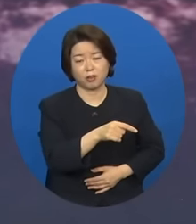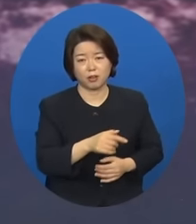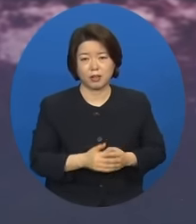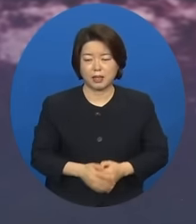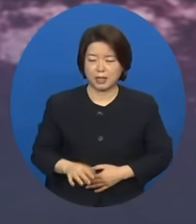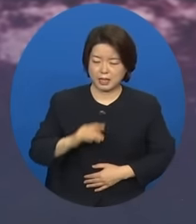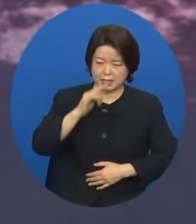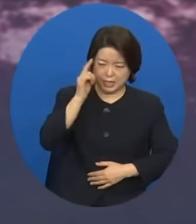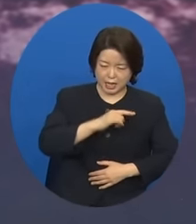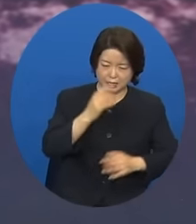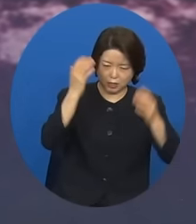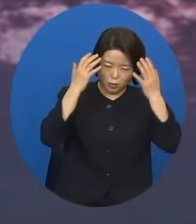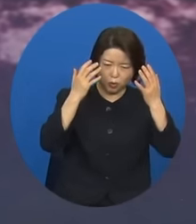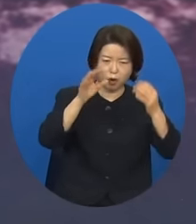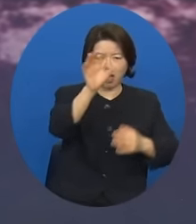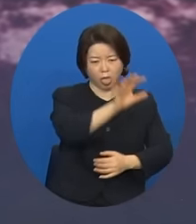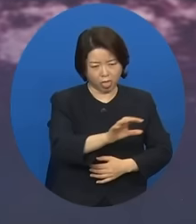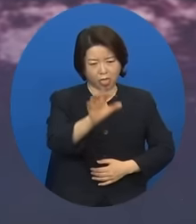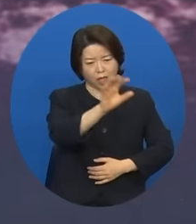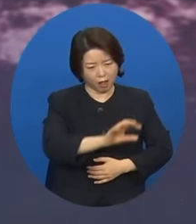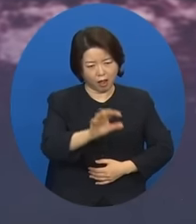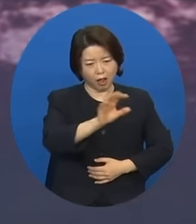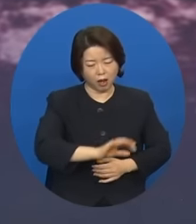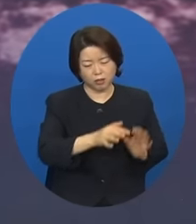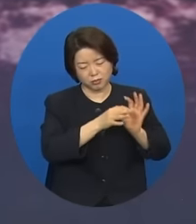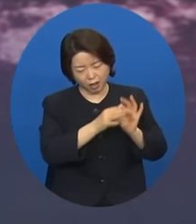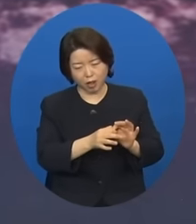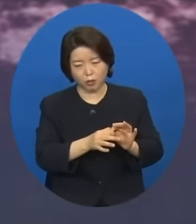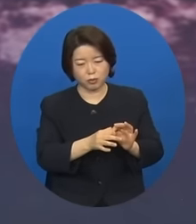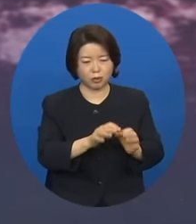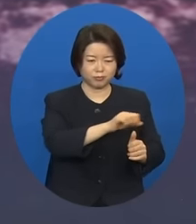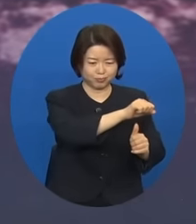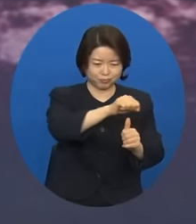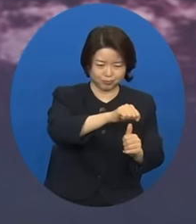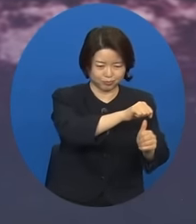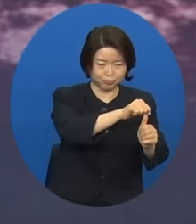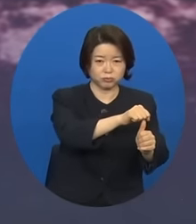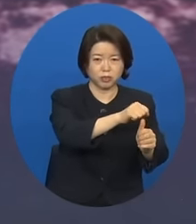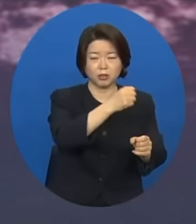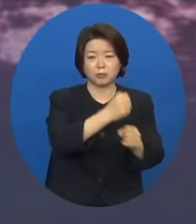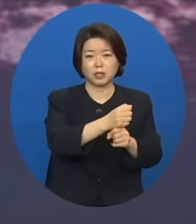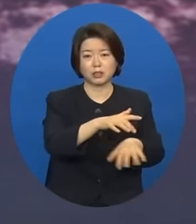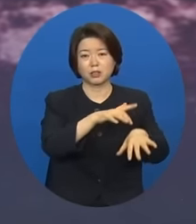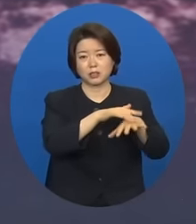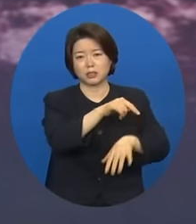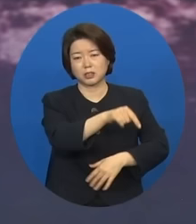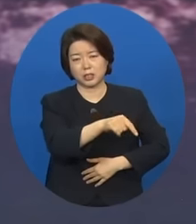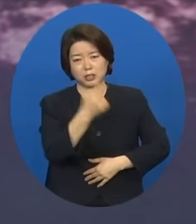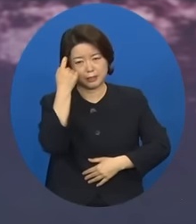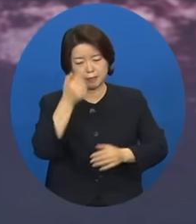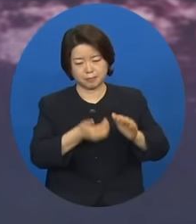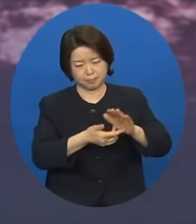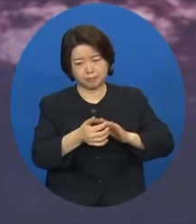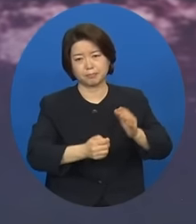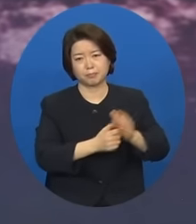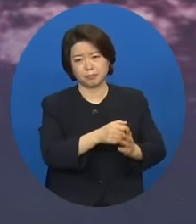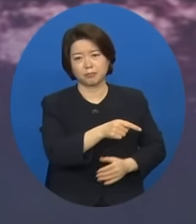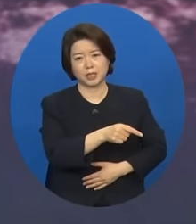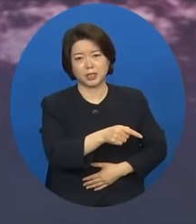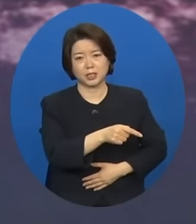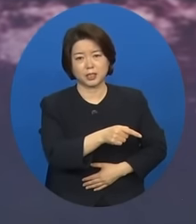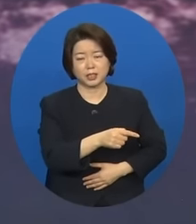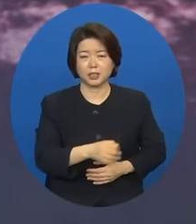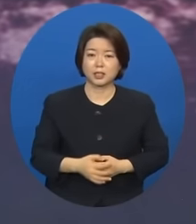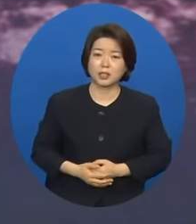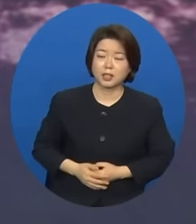악과 고통의 굴에서 벗어나지 못하도록 만드는 것이 사탄의 기가 막힌 전략이라는 거예요